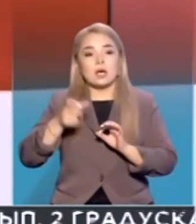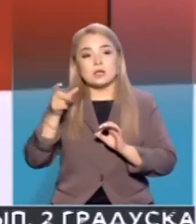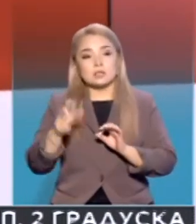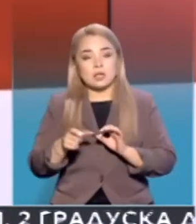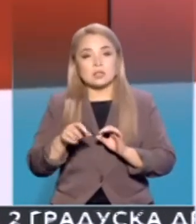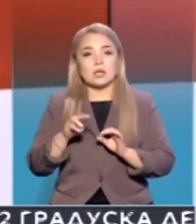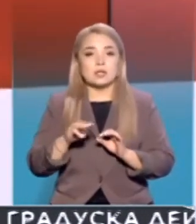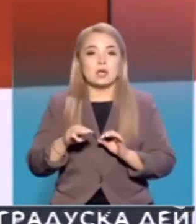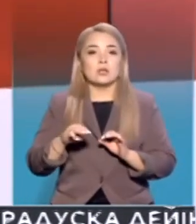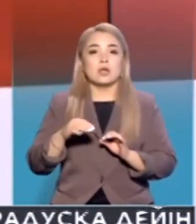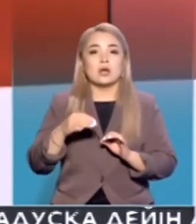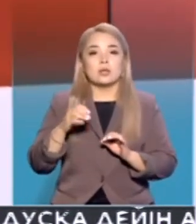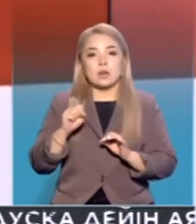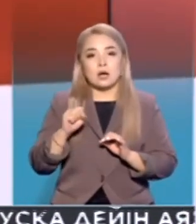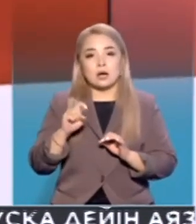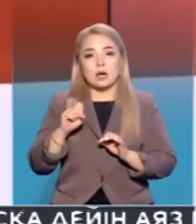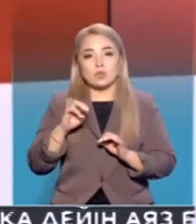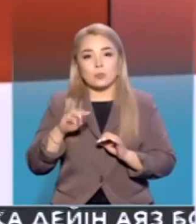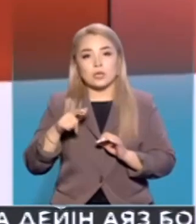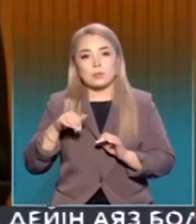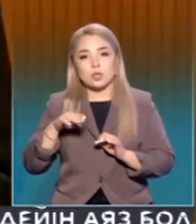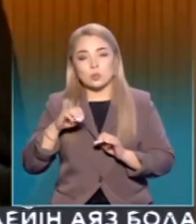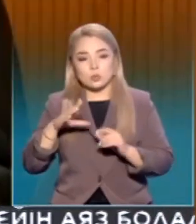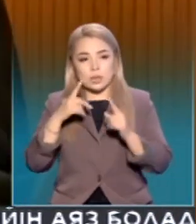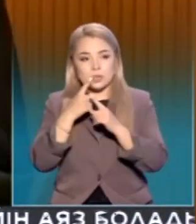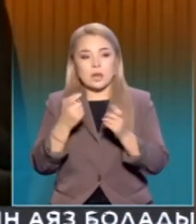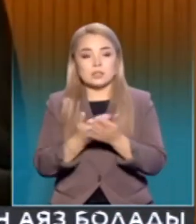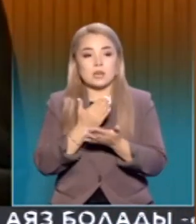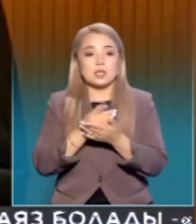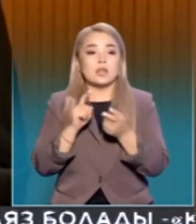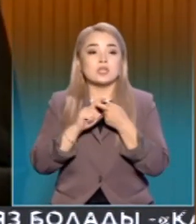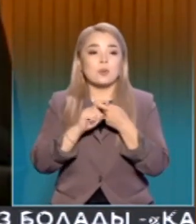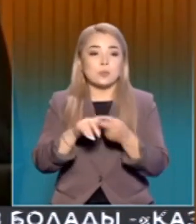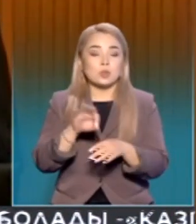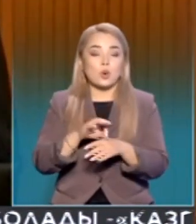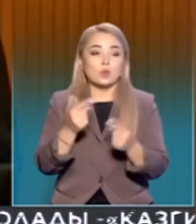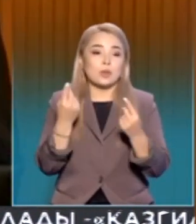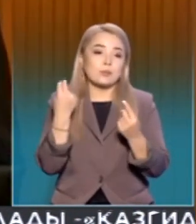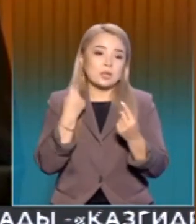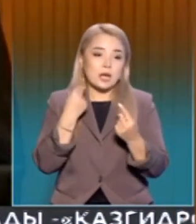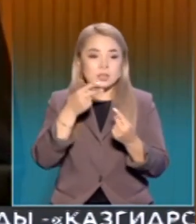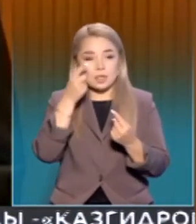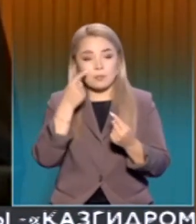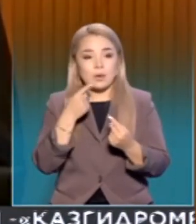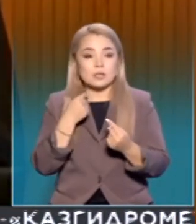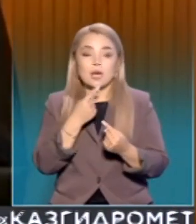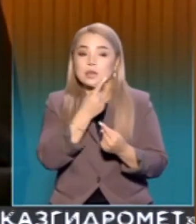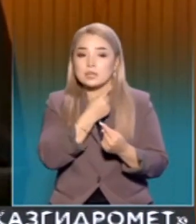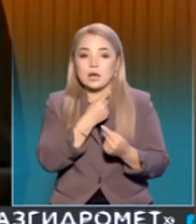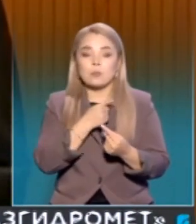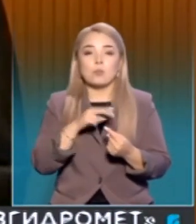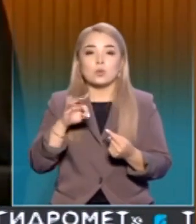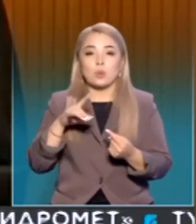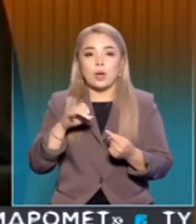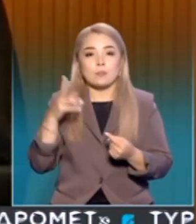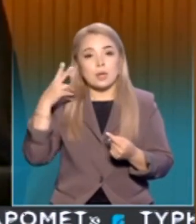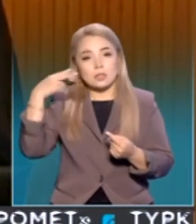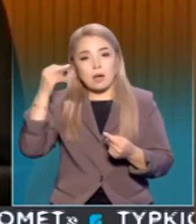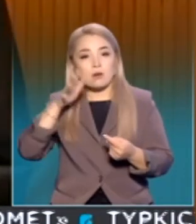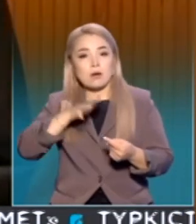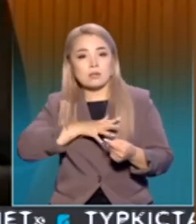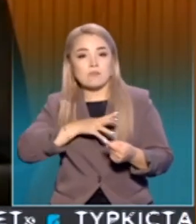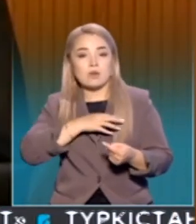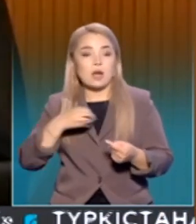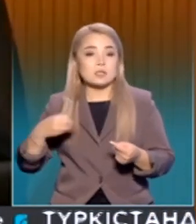Тедрос Аханом Гебрейсус мәлімдеді. Осы ұйымның дерегінше жұқпалы вирус Ұлыбритания, Испания, Португалия, Австралия, Бельгия, Канада,